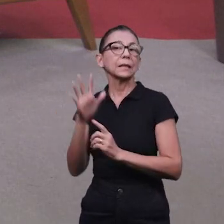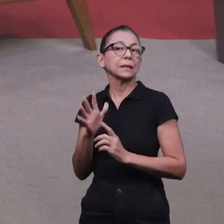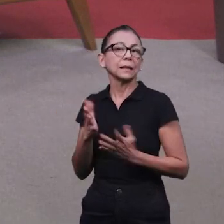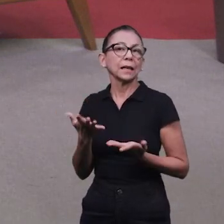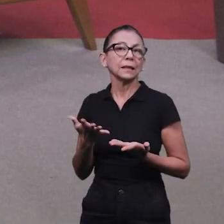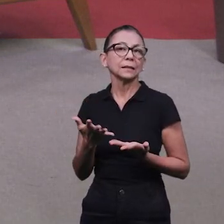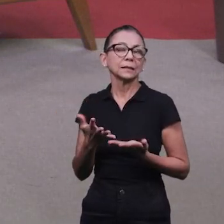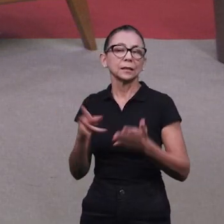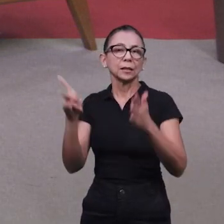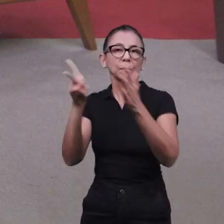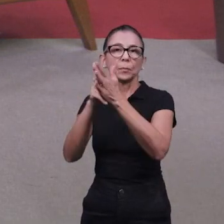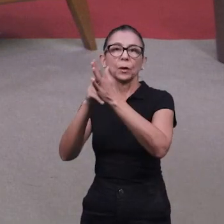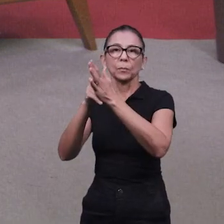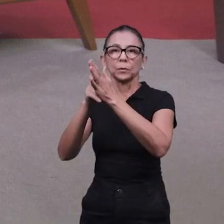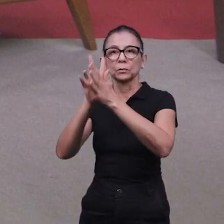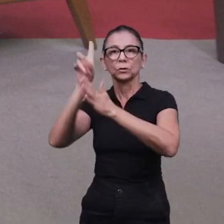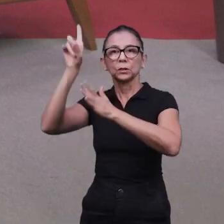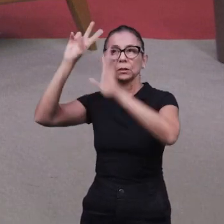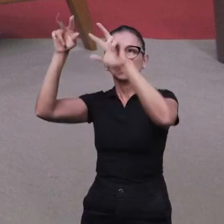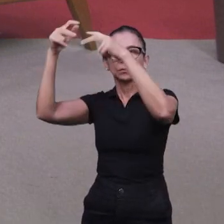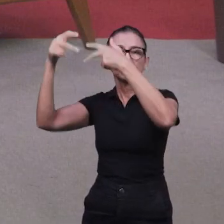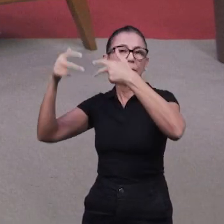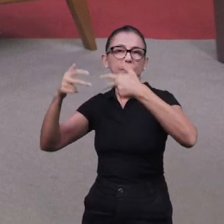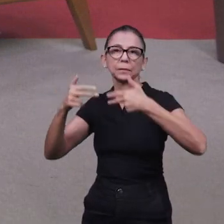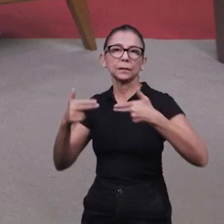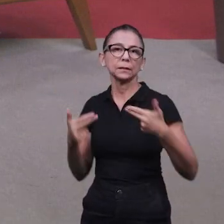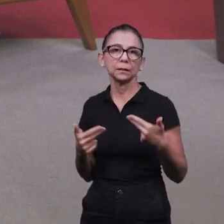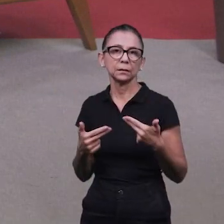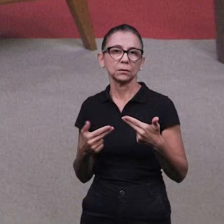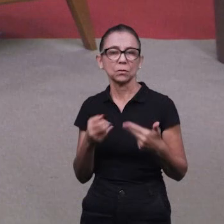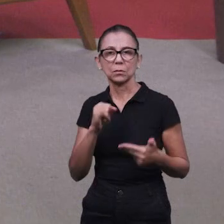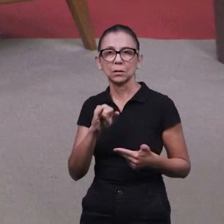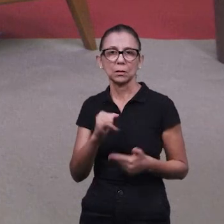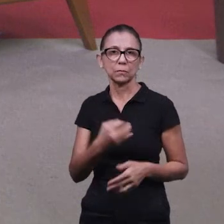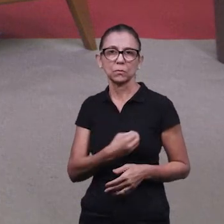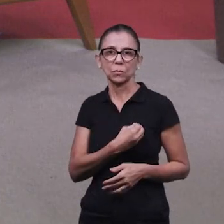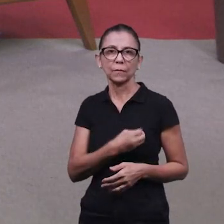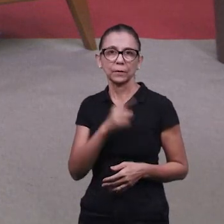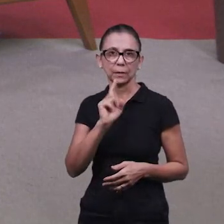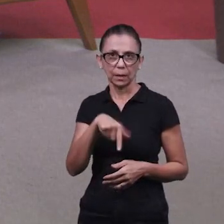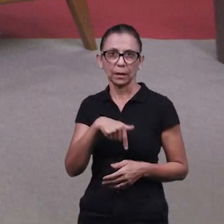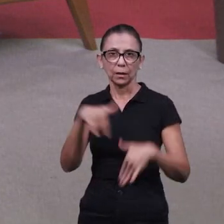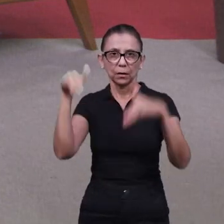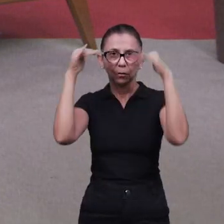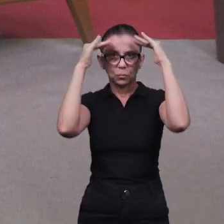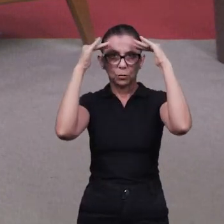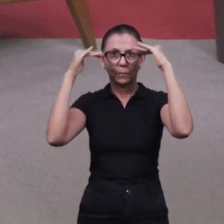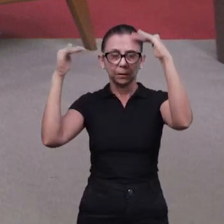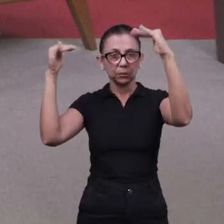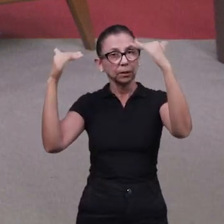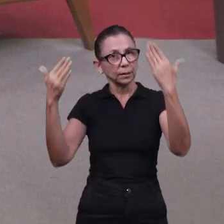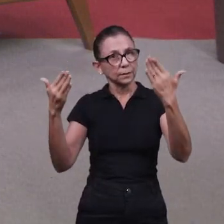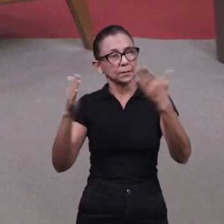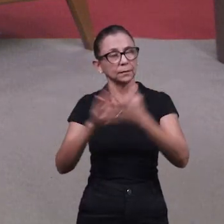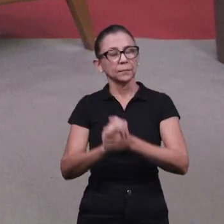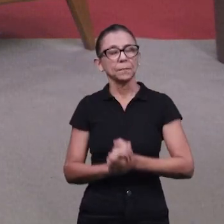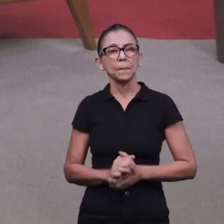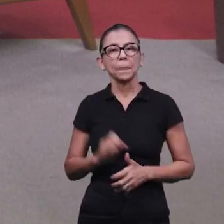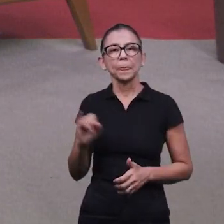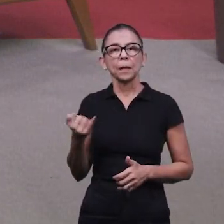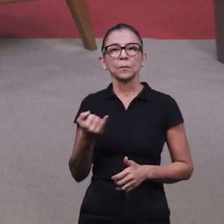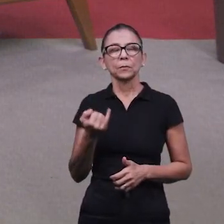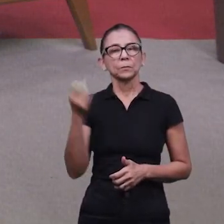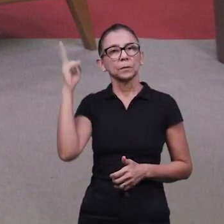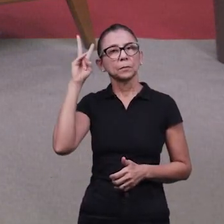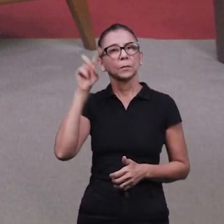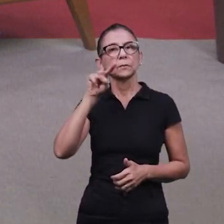est un don de Dieu. Et, et par conséquent, la vie en obéissance. Et là, je profite pour rappeler à